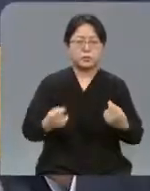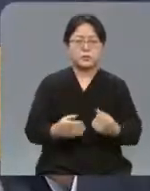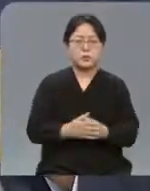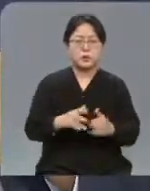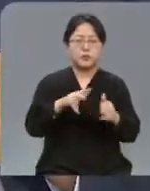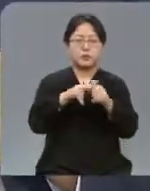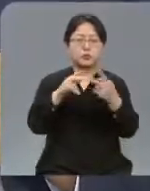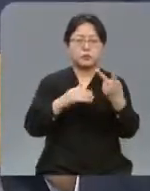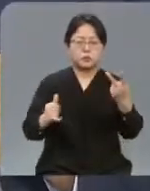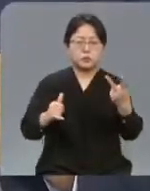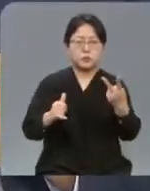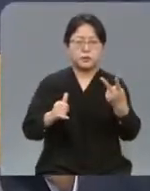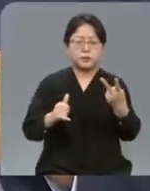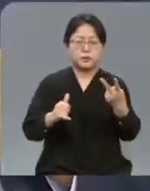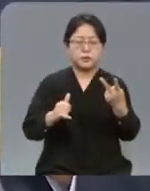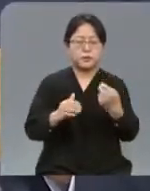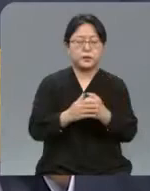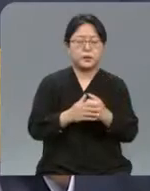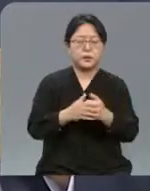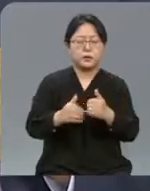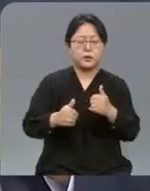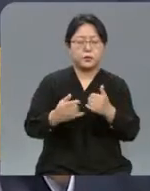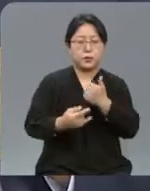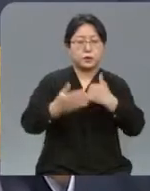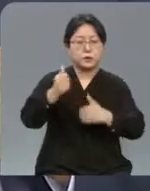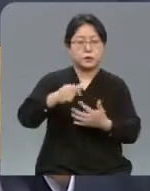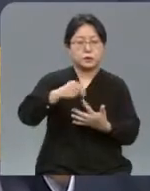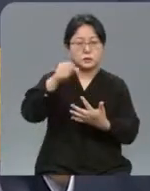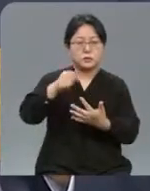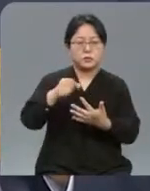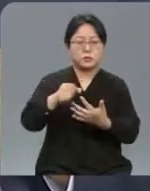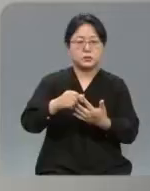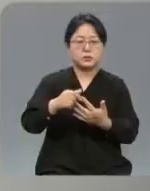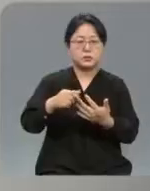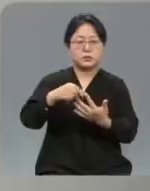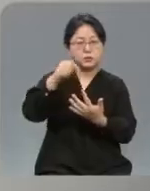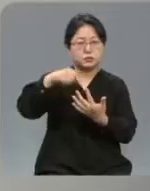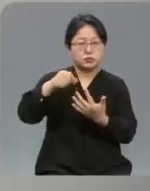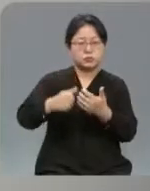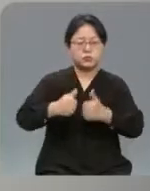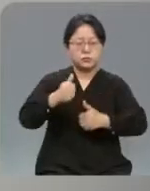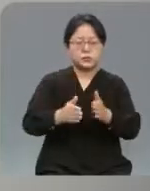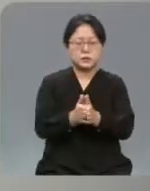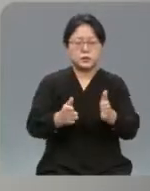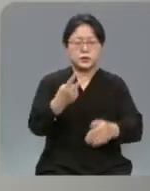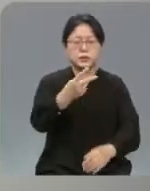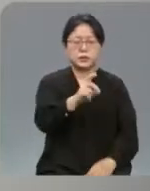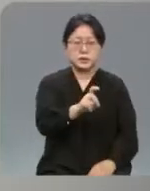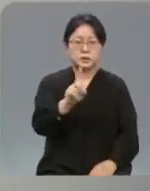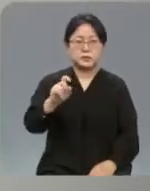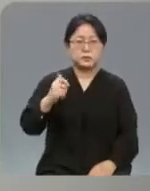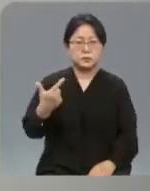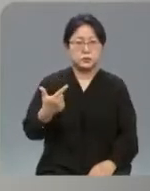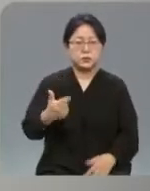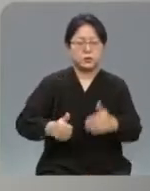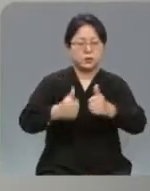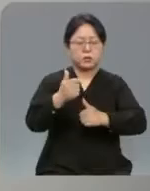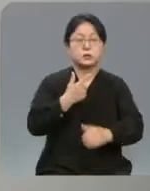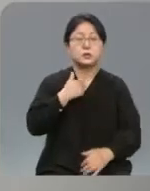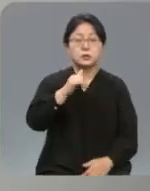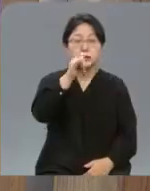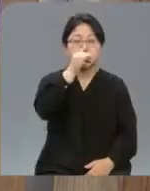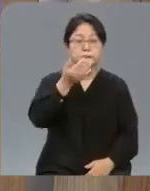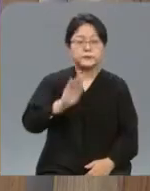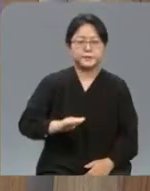후보 2명이 출마하면서 시당 위원장 선거는 경선이 확정됐습니다 2010년과 2016년에 도 경선이 치러져